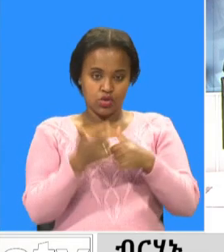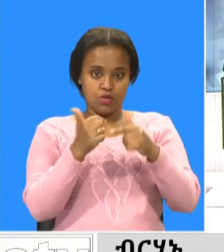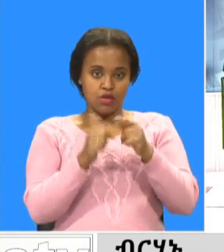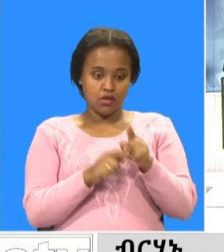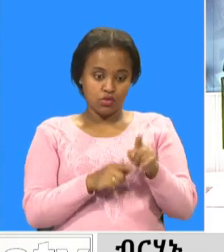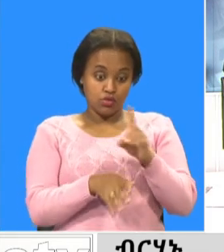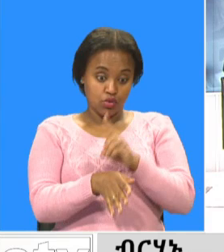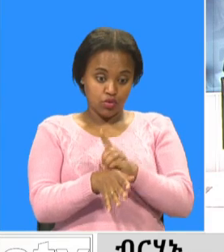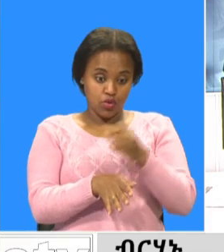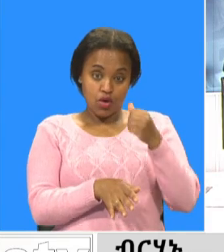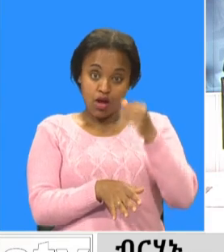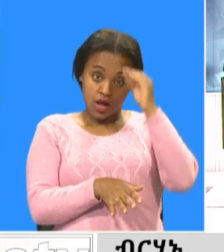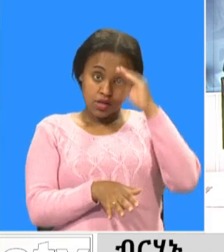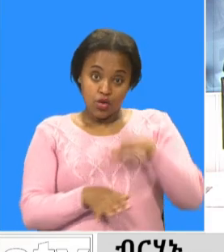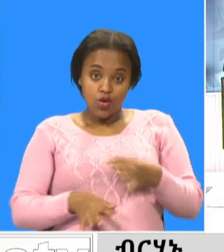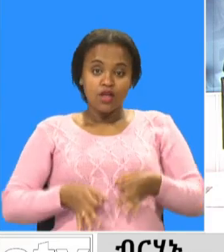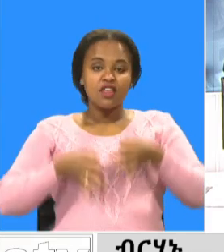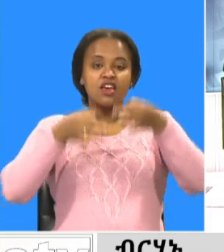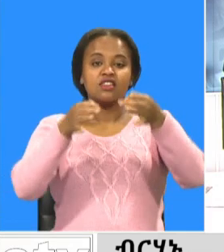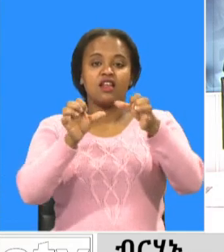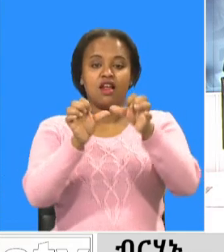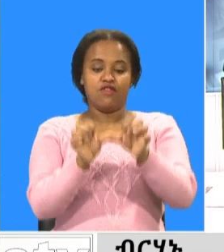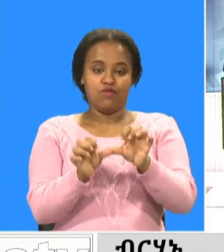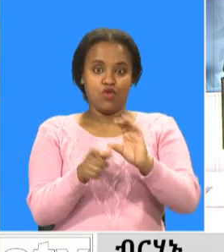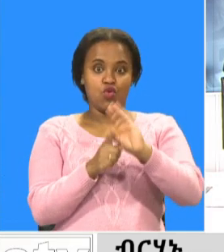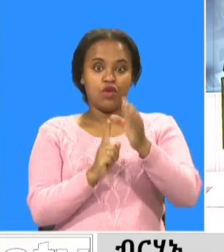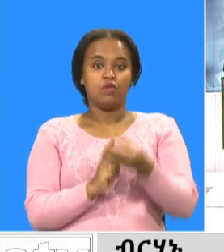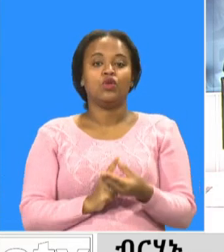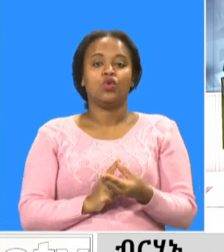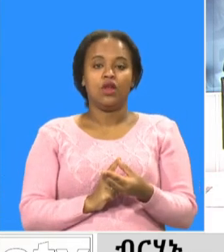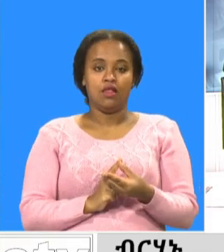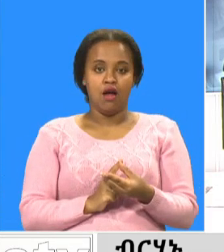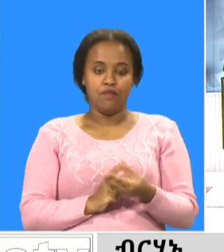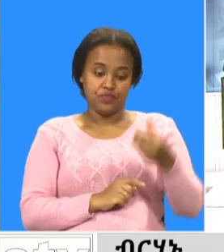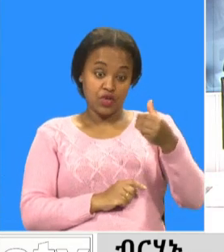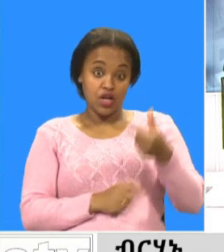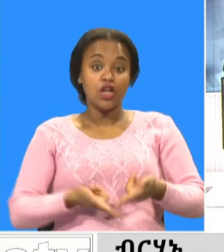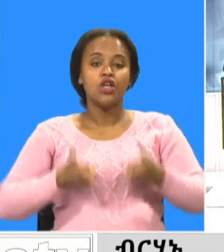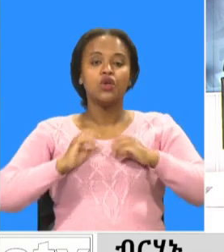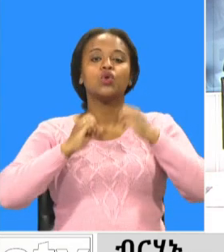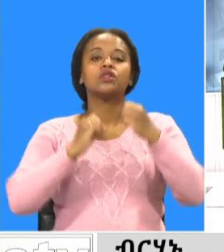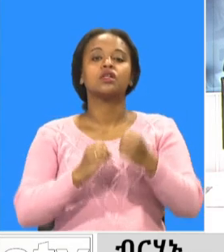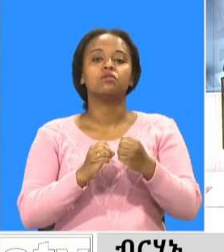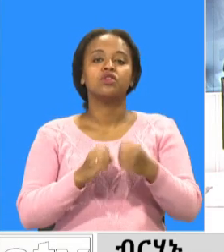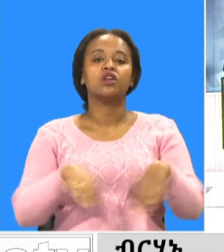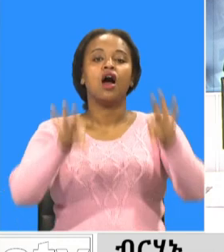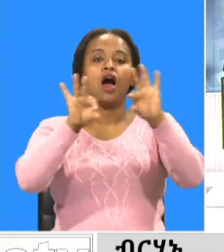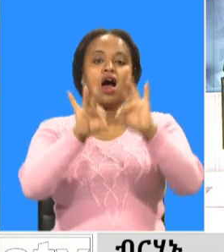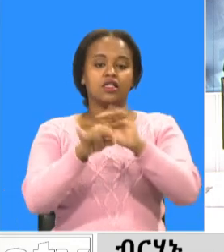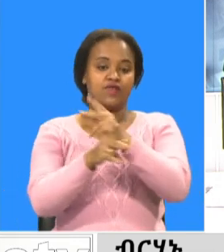ለሌሎቹ እያስተላለፈ የሚቆይበት ሁኔታ ሊኖር ስለሚችል